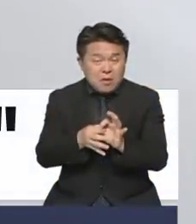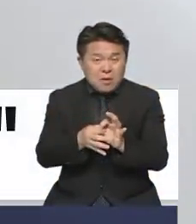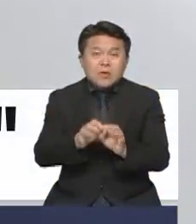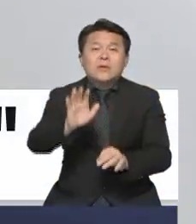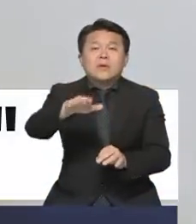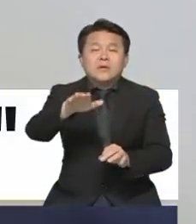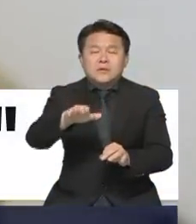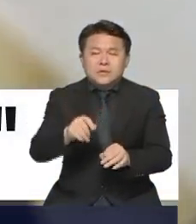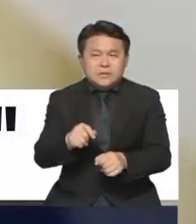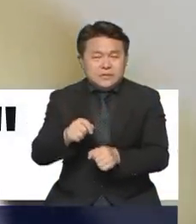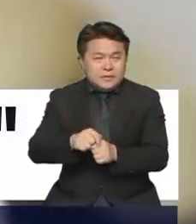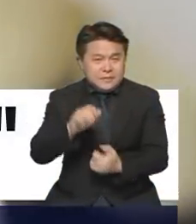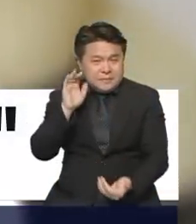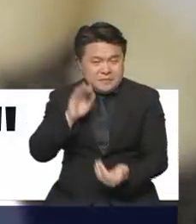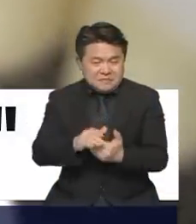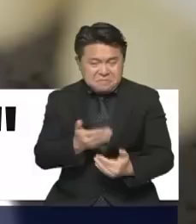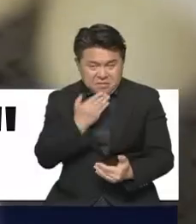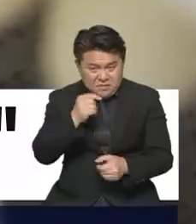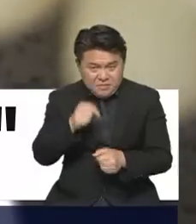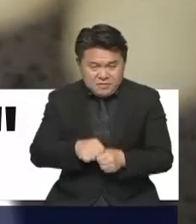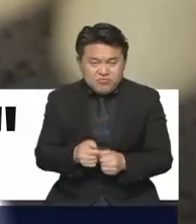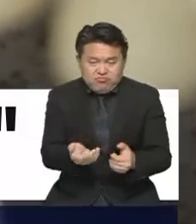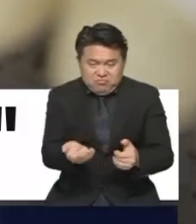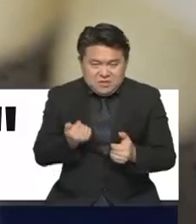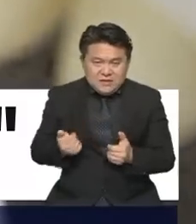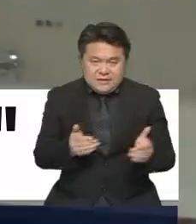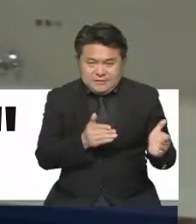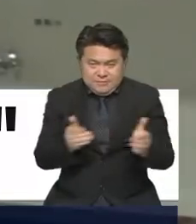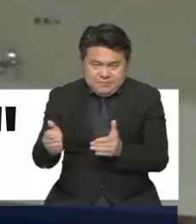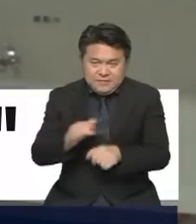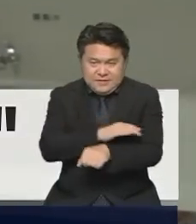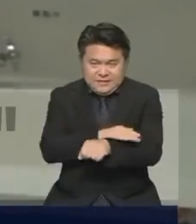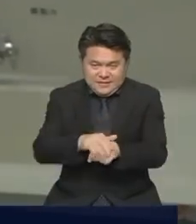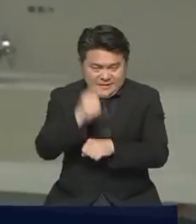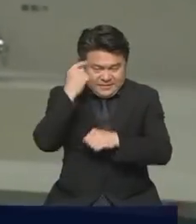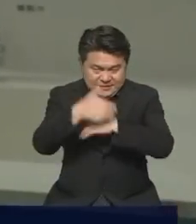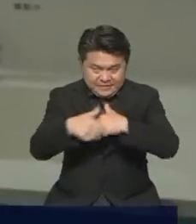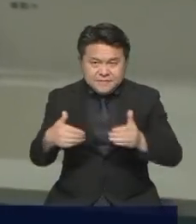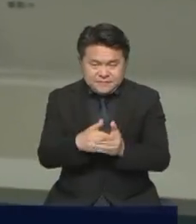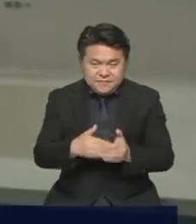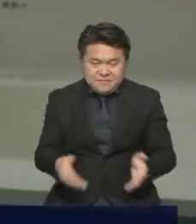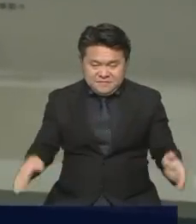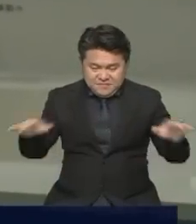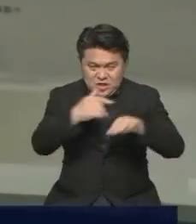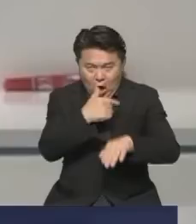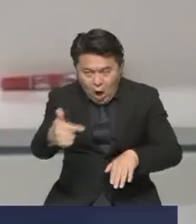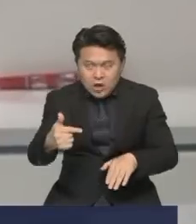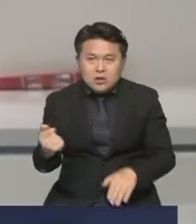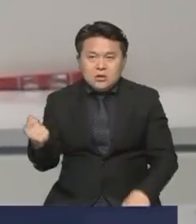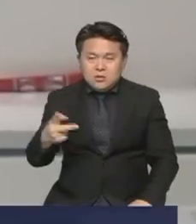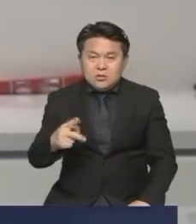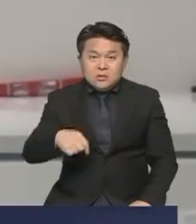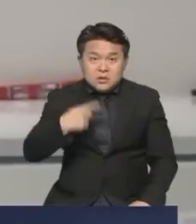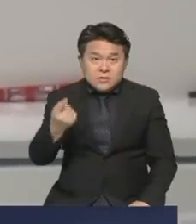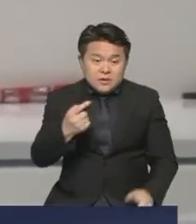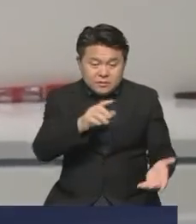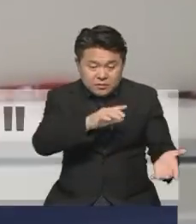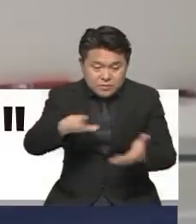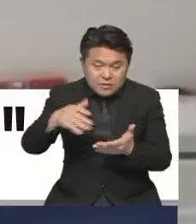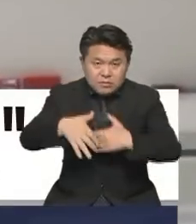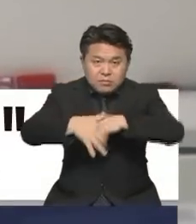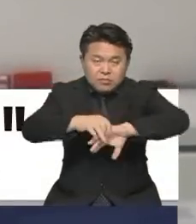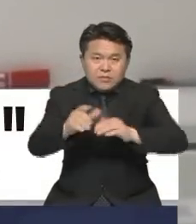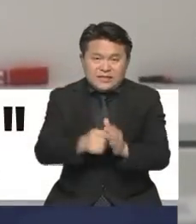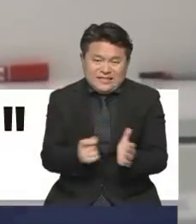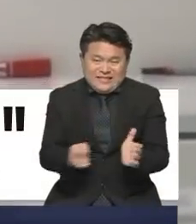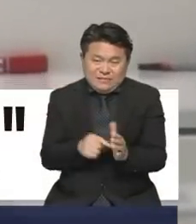희성 목표를 만족할 수 있도록 충분한 용량으로 설계된 것으로 확인했습니다 이송설비가 고장이 났을 경우